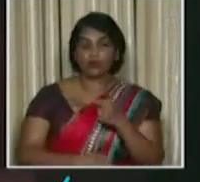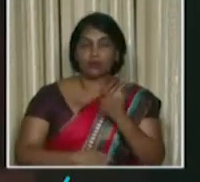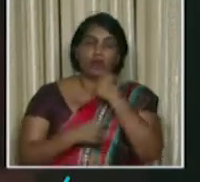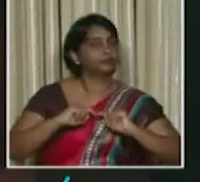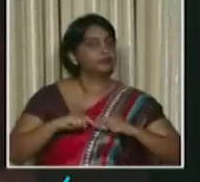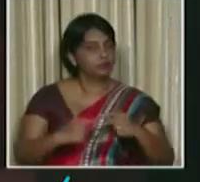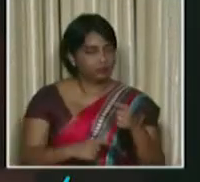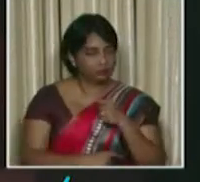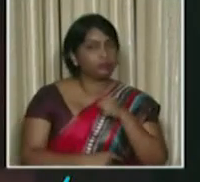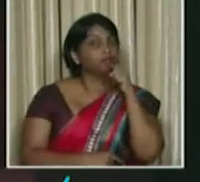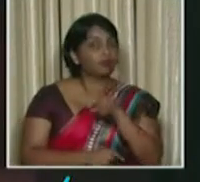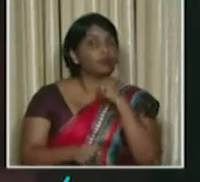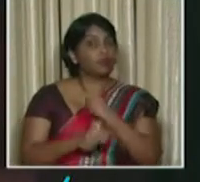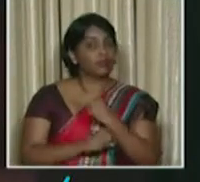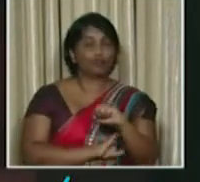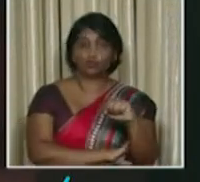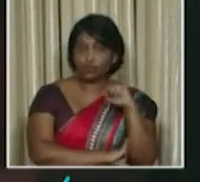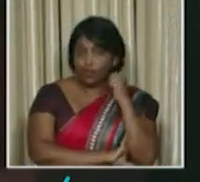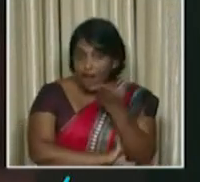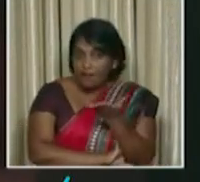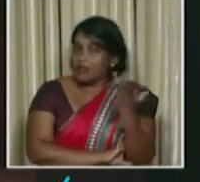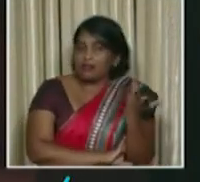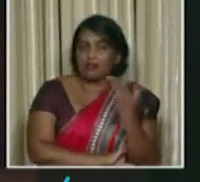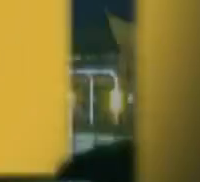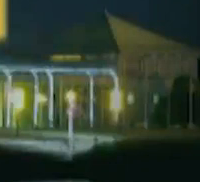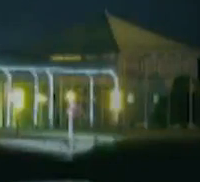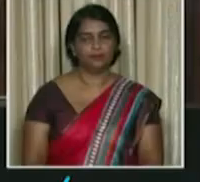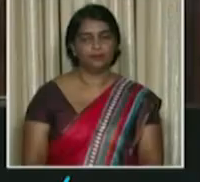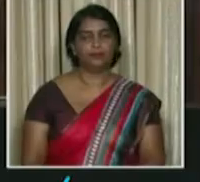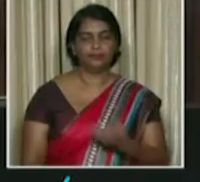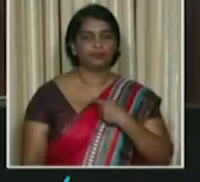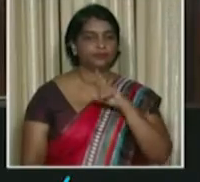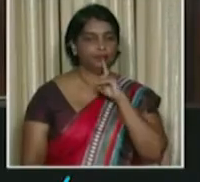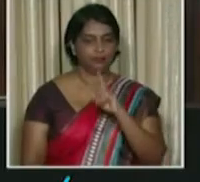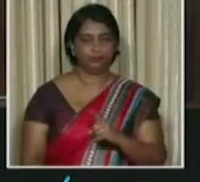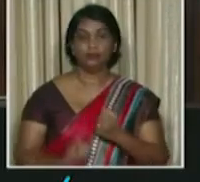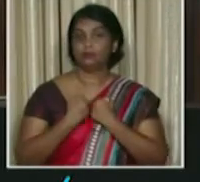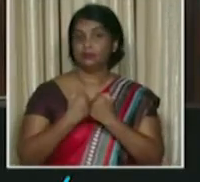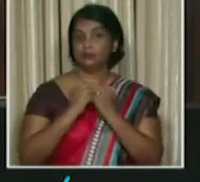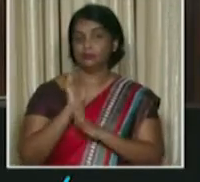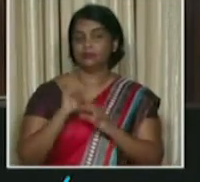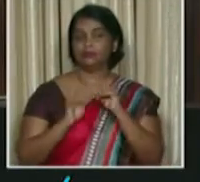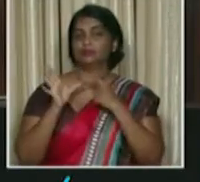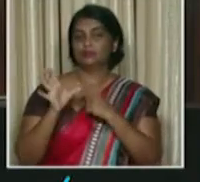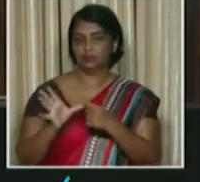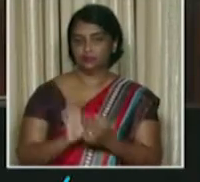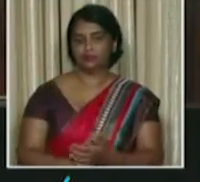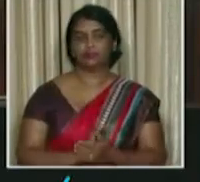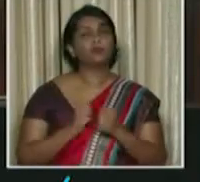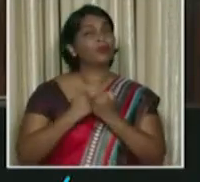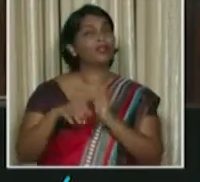කඳුළු හැලුවා මේ රජයට කොන්දක් තියෙනවද නැද්ද කියන එක මම අහන්න කැමතියි ප්‍රවාහන ඇමතුමා උත්තර දෙන්න ප්‍රවාහන ඇමතුමා